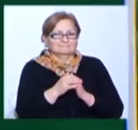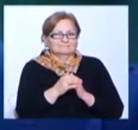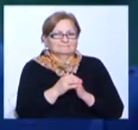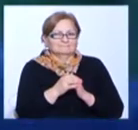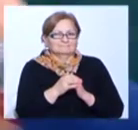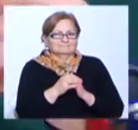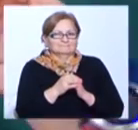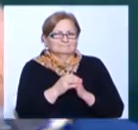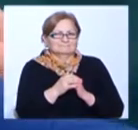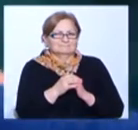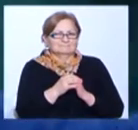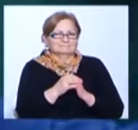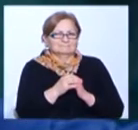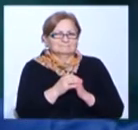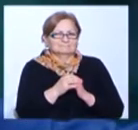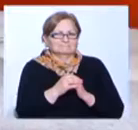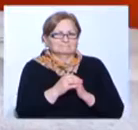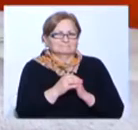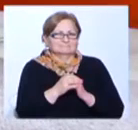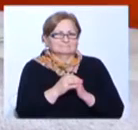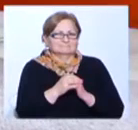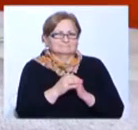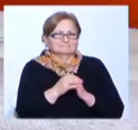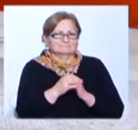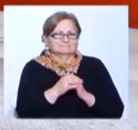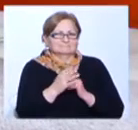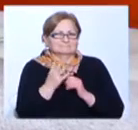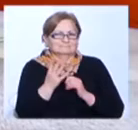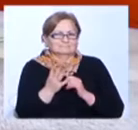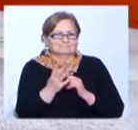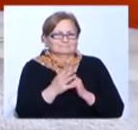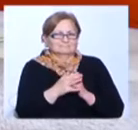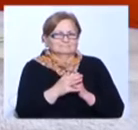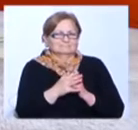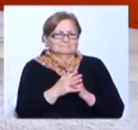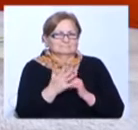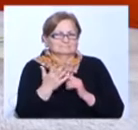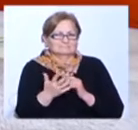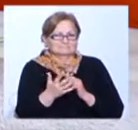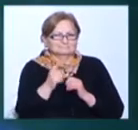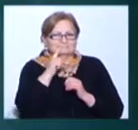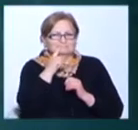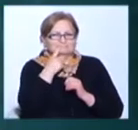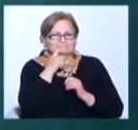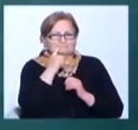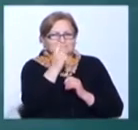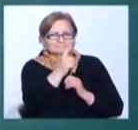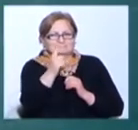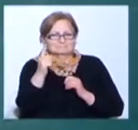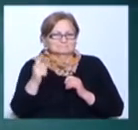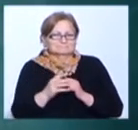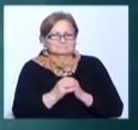დამაგრდი შენაკ 2 3 4 5